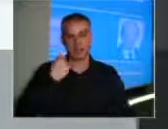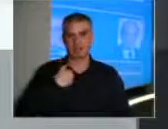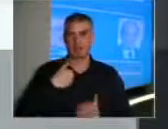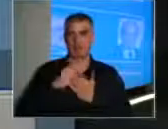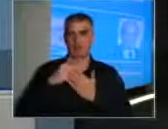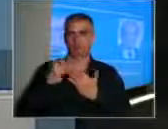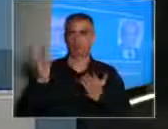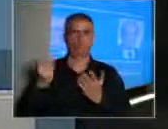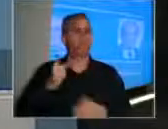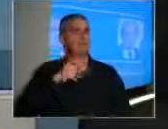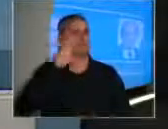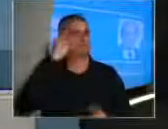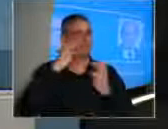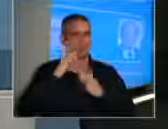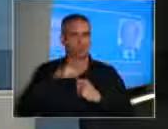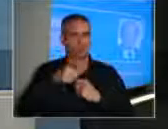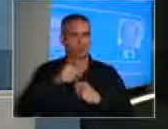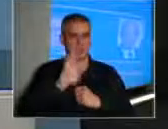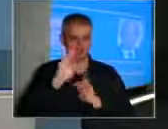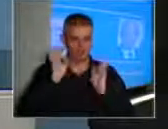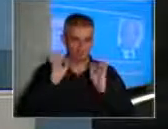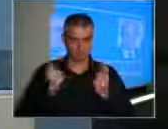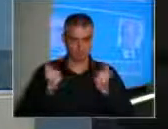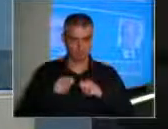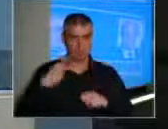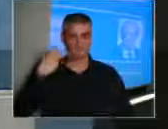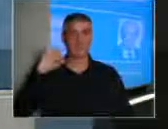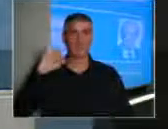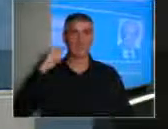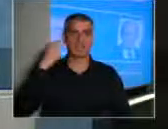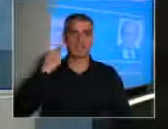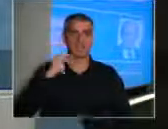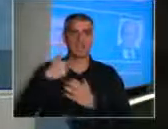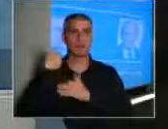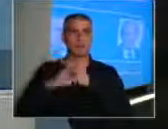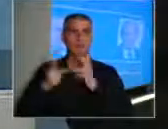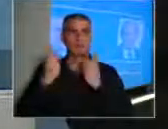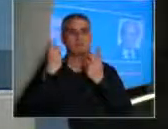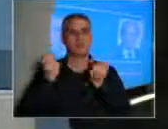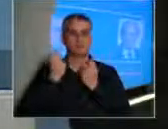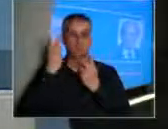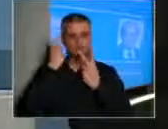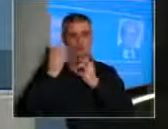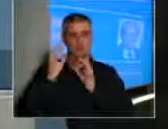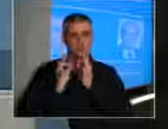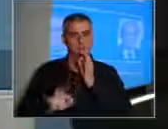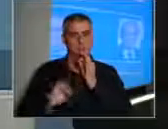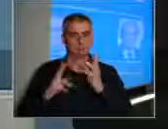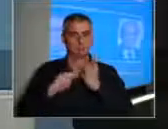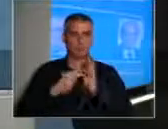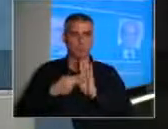להמשיך. ומהמידע שיש לך, נתניהו סגור עם פייגלין, מעבר למה שמתפרסם? מידע יותר קונקרטי,